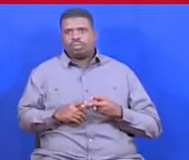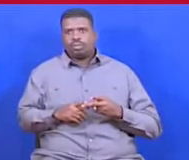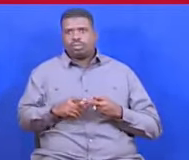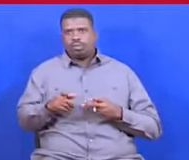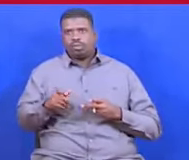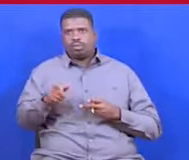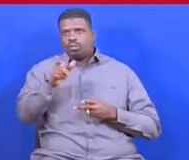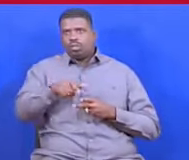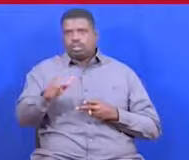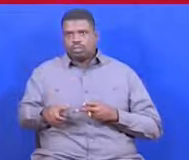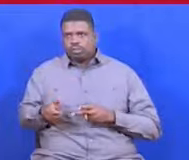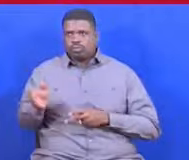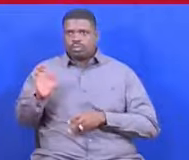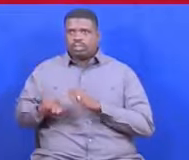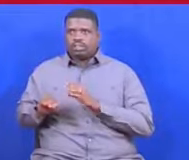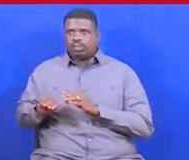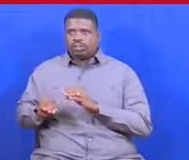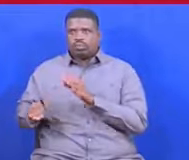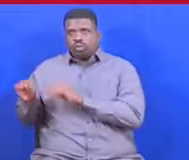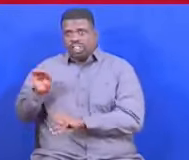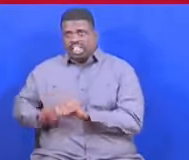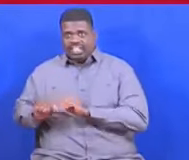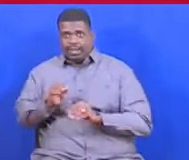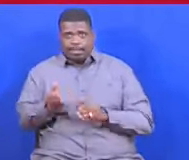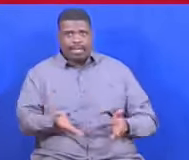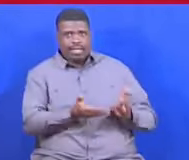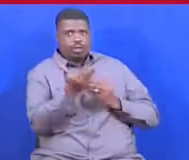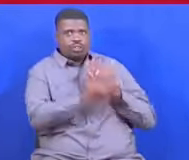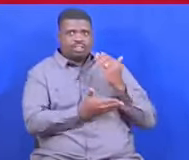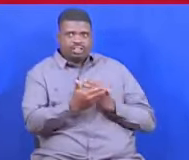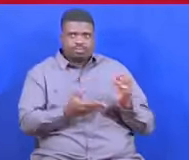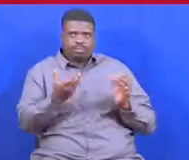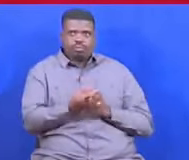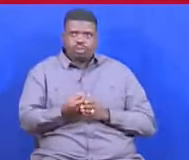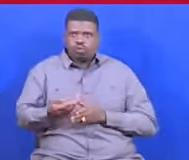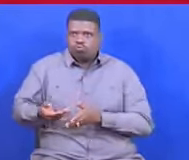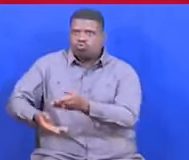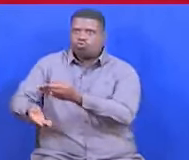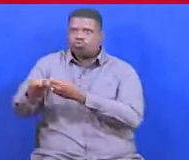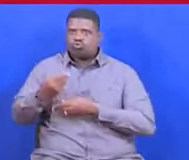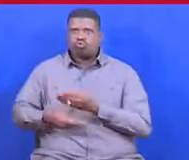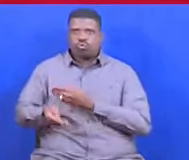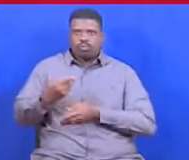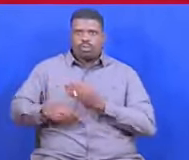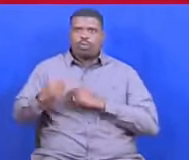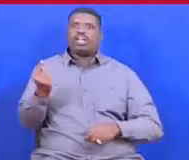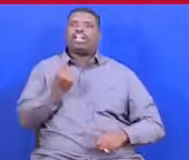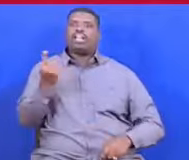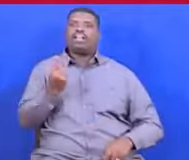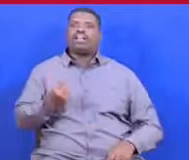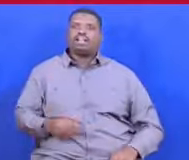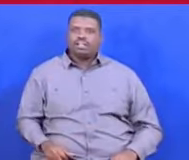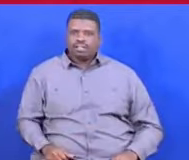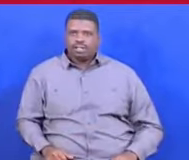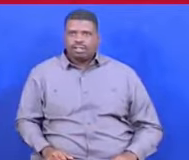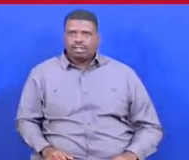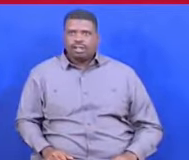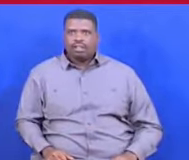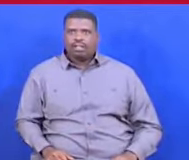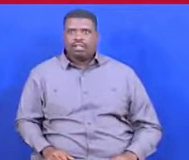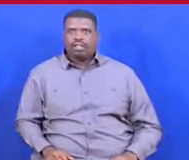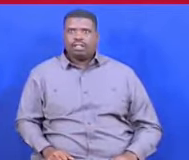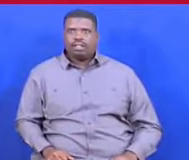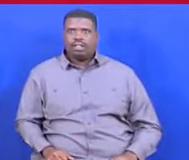maendeleo ya nchi yao kama nilivyosema. Kuchangia maendeleo ya nchi Mheshimiwa Spika ni pamoja kuchangia uchumi wa taifa. Kwa hiyo serikali inalifanya jambo hili na ni jambo muhimu. Tunashukuru sana Mheshimiwa